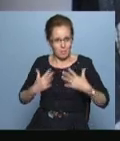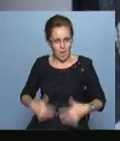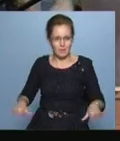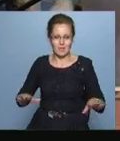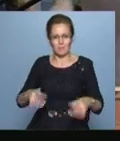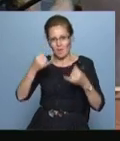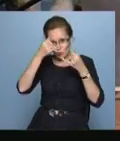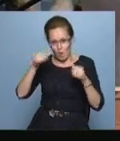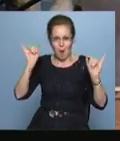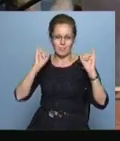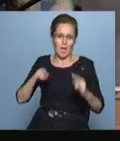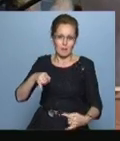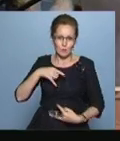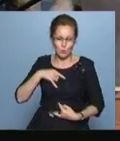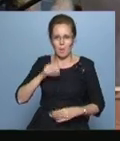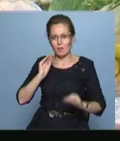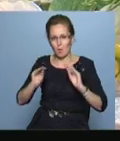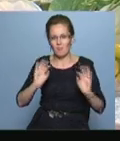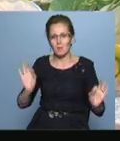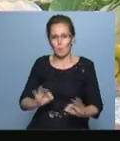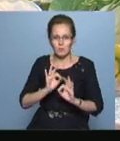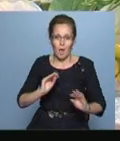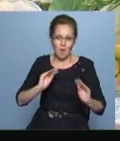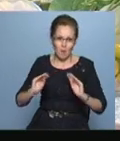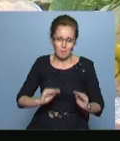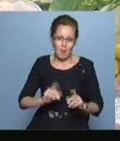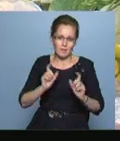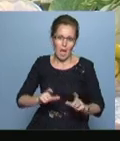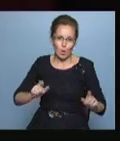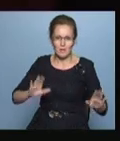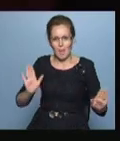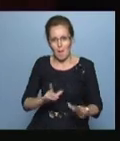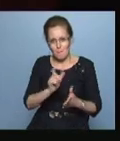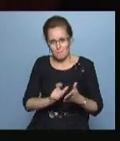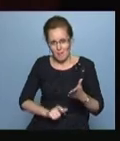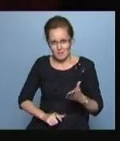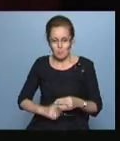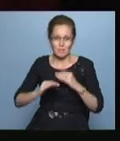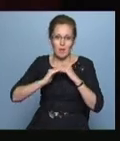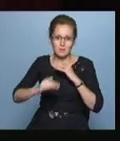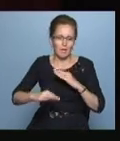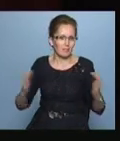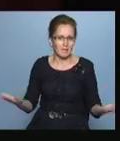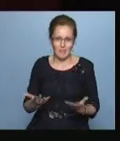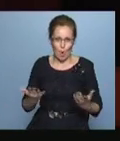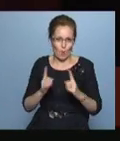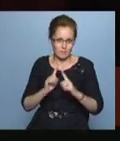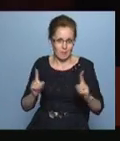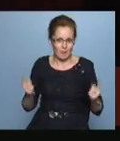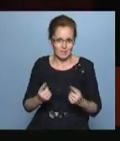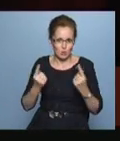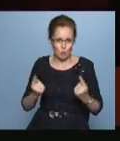шляпки. Атмосфера добавит и музыкальное оформление, народные песни и русские романсы. На сцене никакой традиционной для чеховской